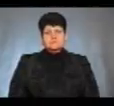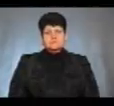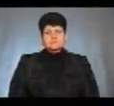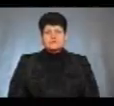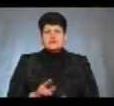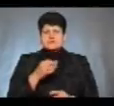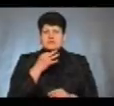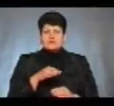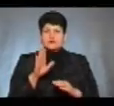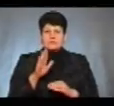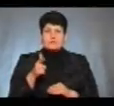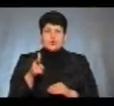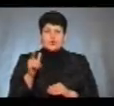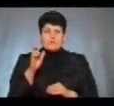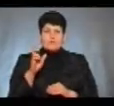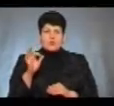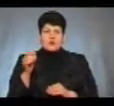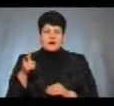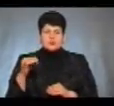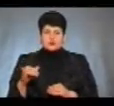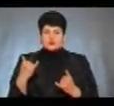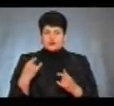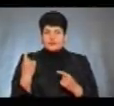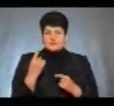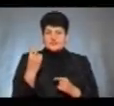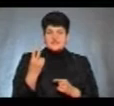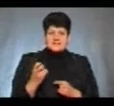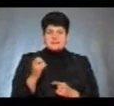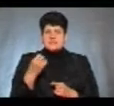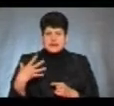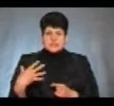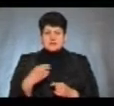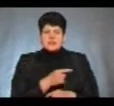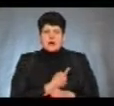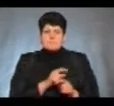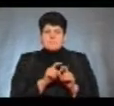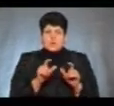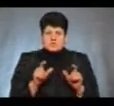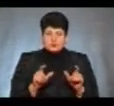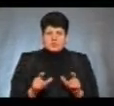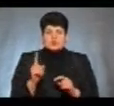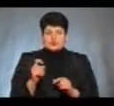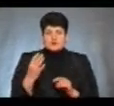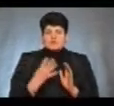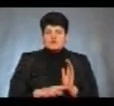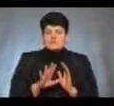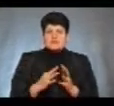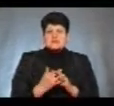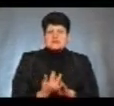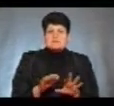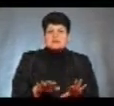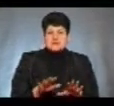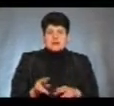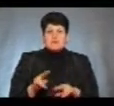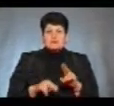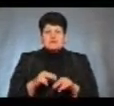Як повідомив Володимир Богайчук, сьогодні в області є 215 амбулаторій, 195 з них – в сільській місцевості. Для будівництва нових